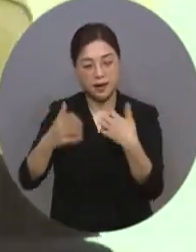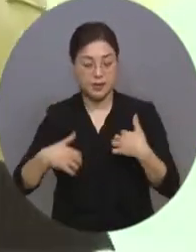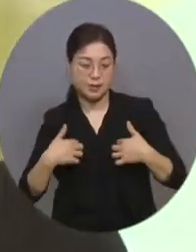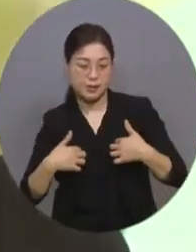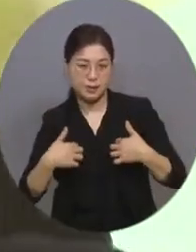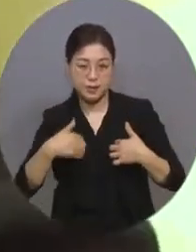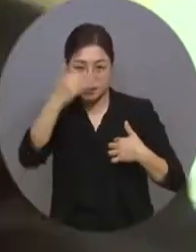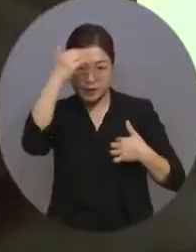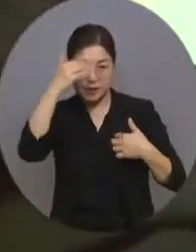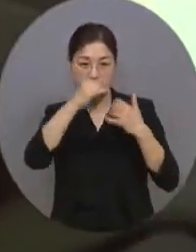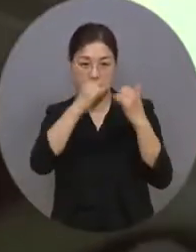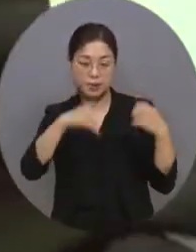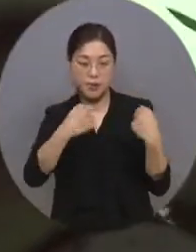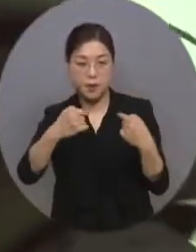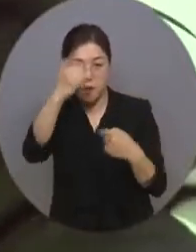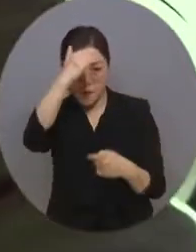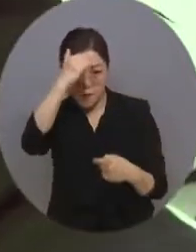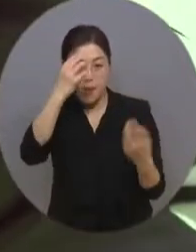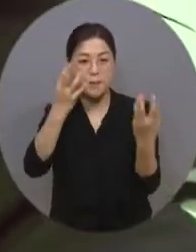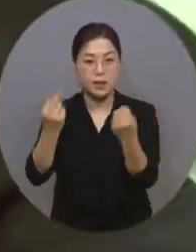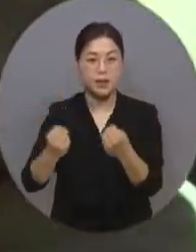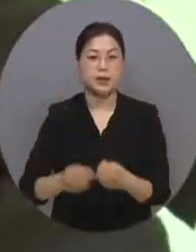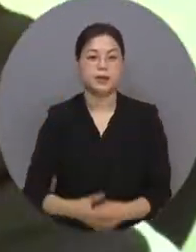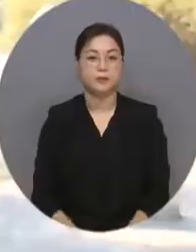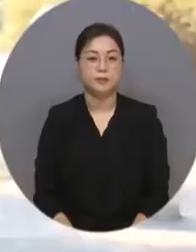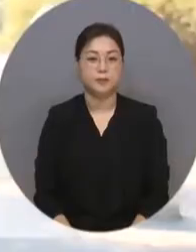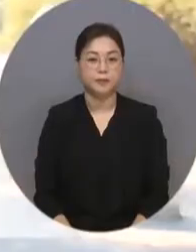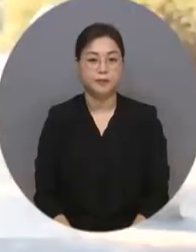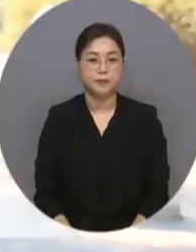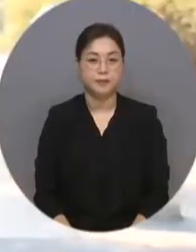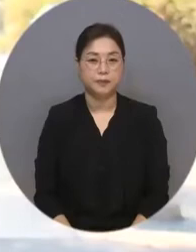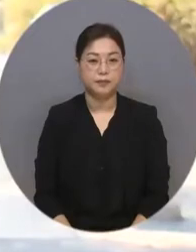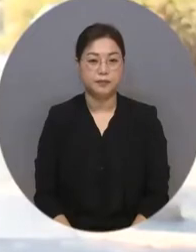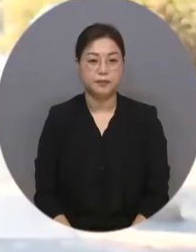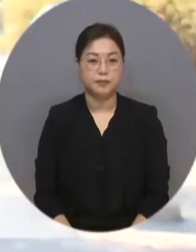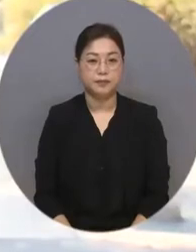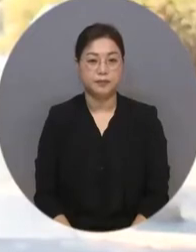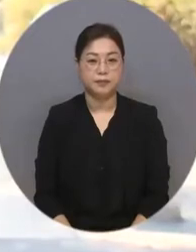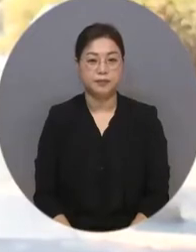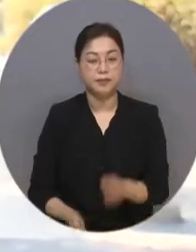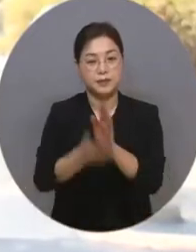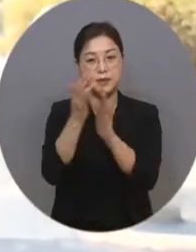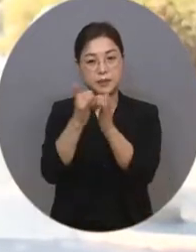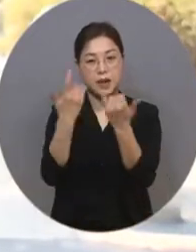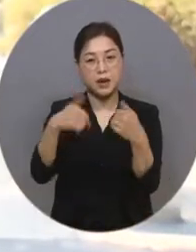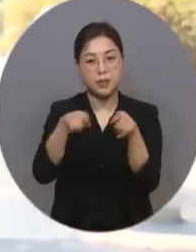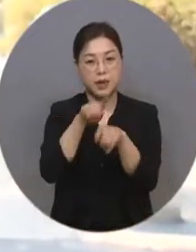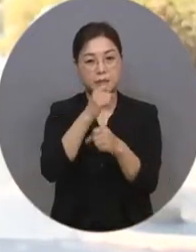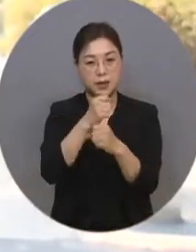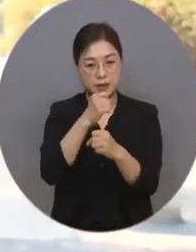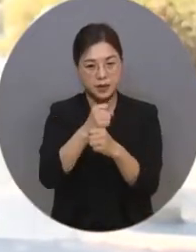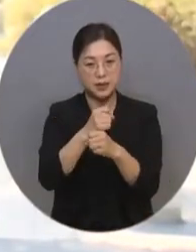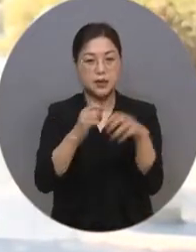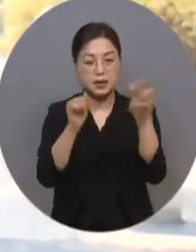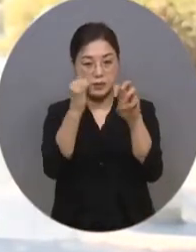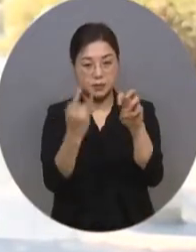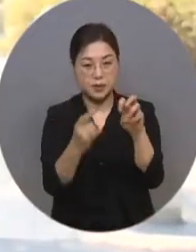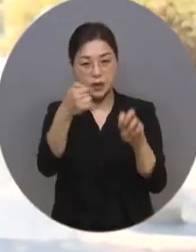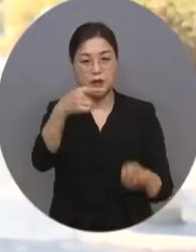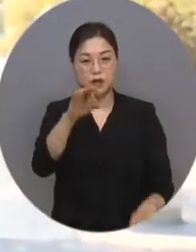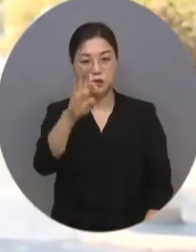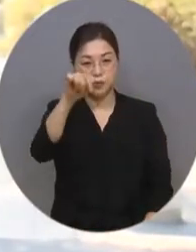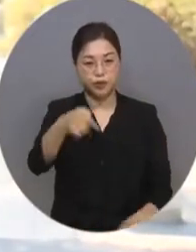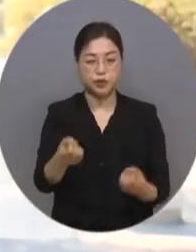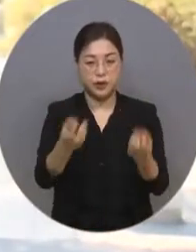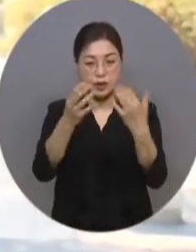관객에게 신선한 볼거리를 제공했습니다 시민과 함께 만든 제 30회 흥부제는 남원을